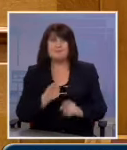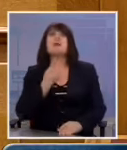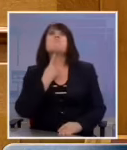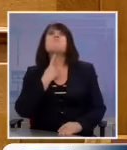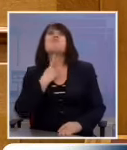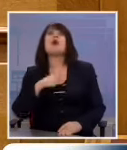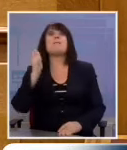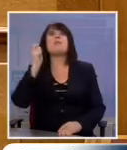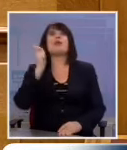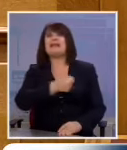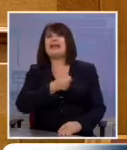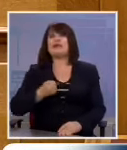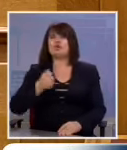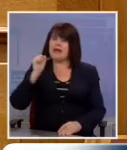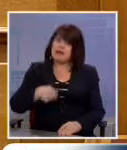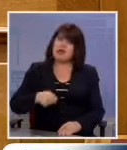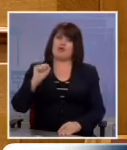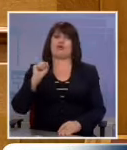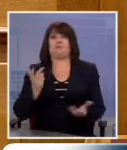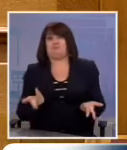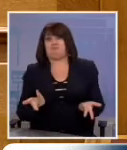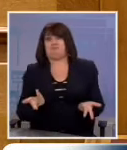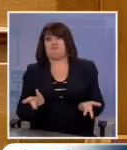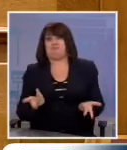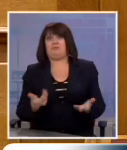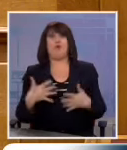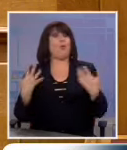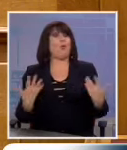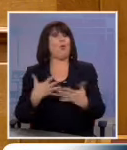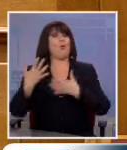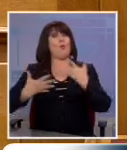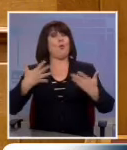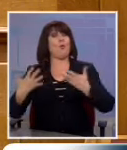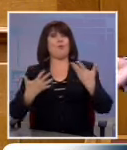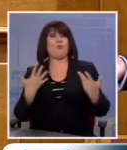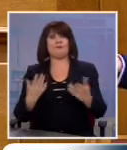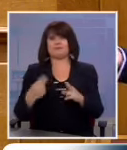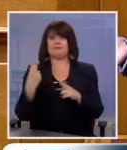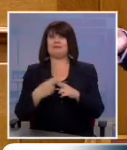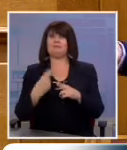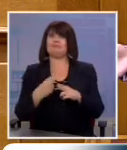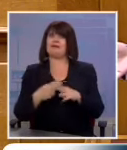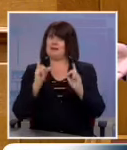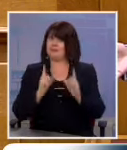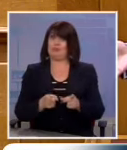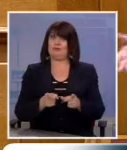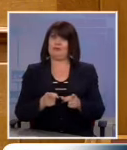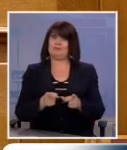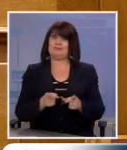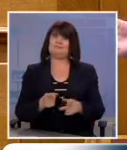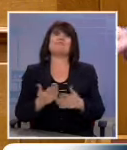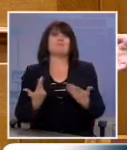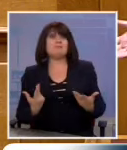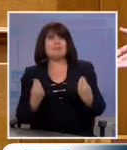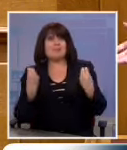αρέσουν οι πολιτικές λιτότητας ή δεν μας αρέσουν? Τι γοητευτικό και τι σημαντική μια τέτοια απόφαση. Και